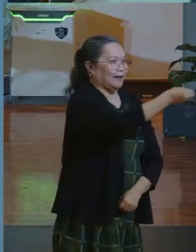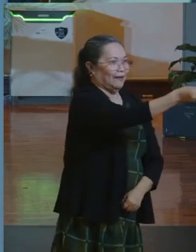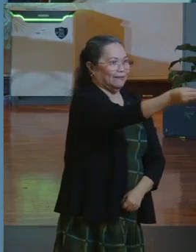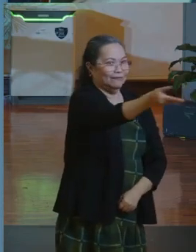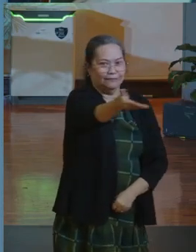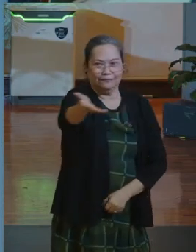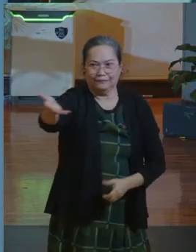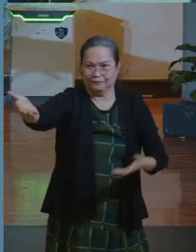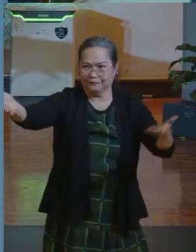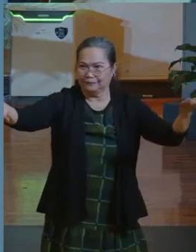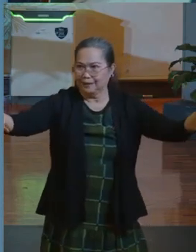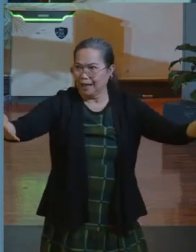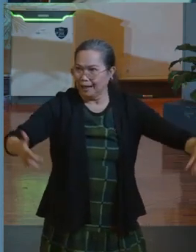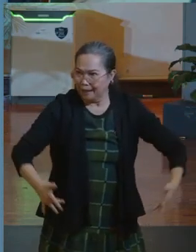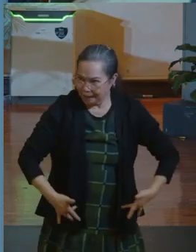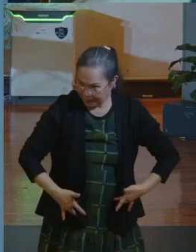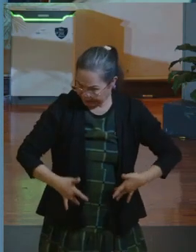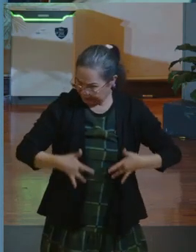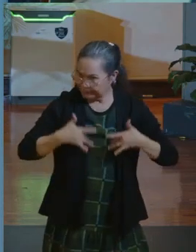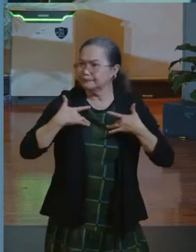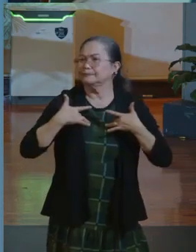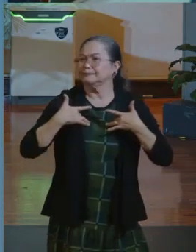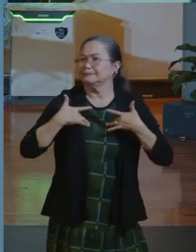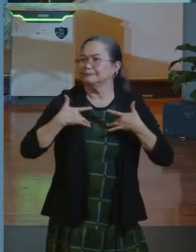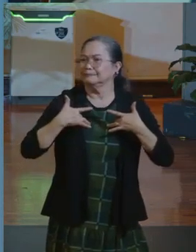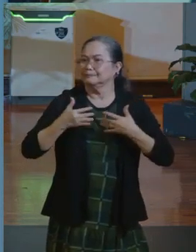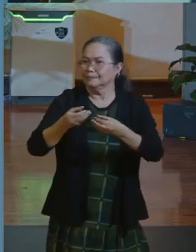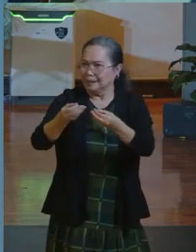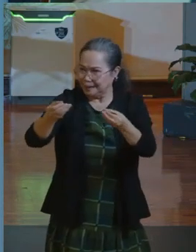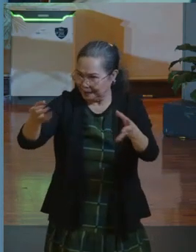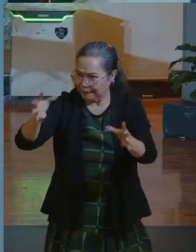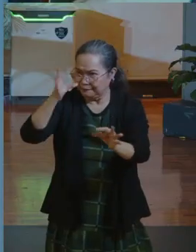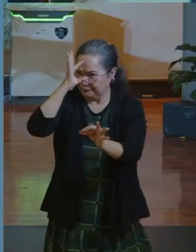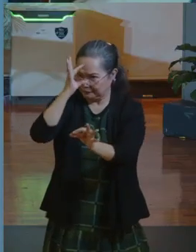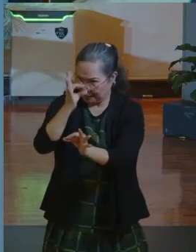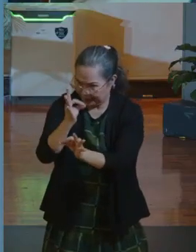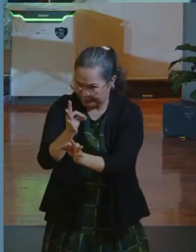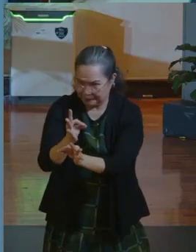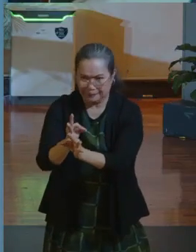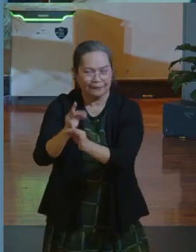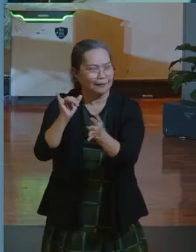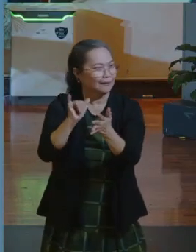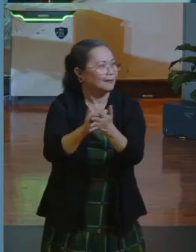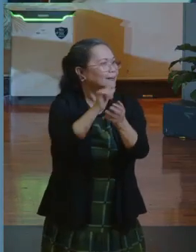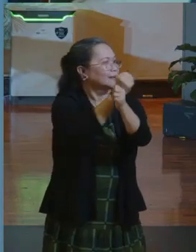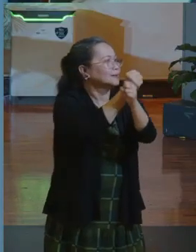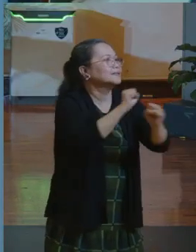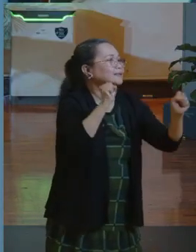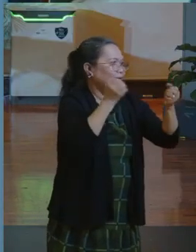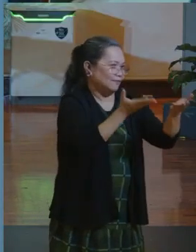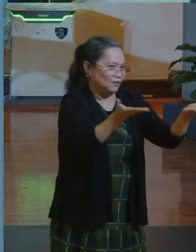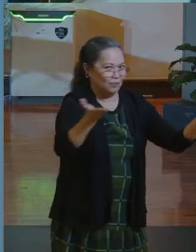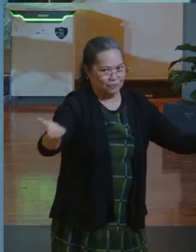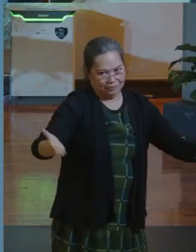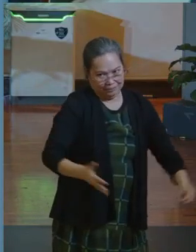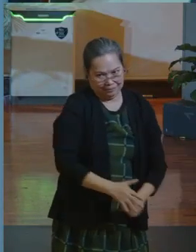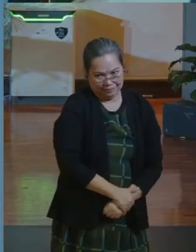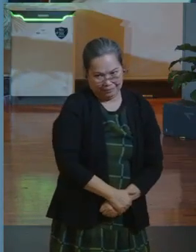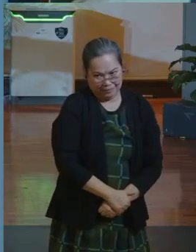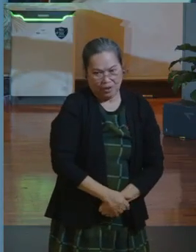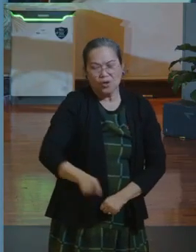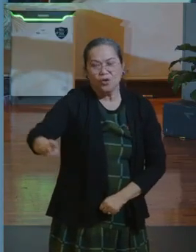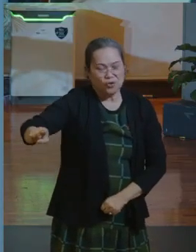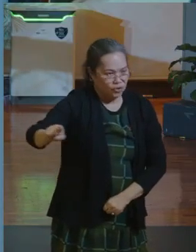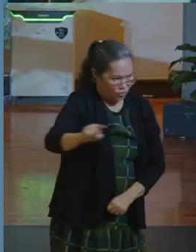buhay. Bibigyan niya kayo ng pananampalatayang nakapagliligtas. At